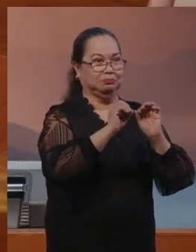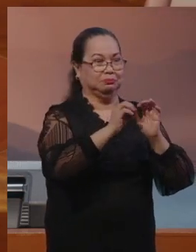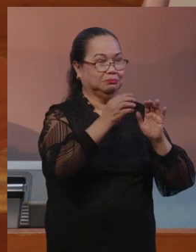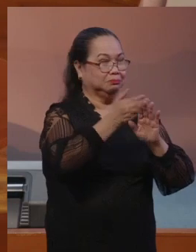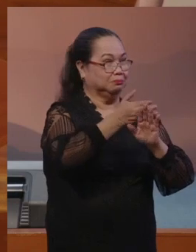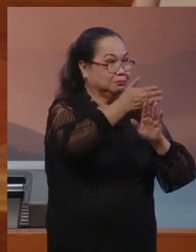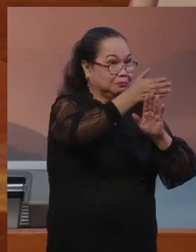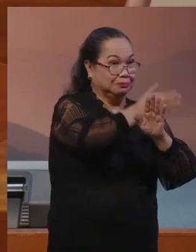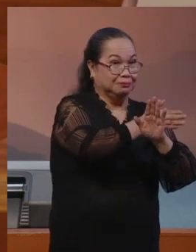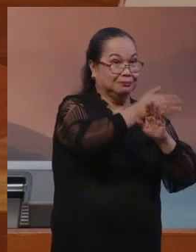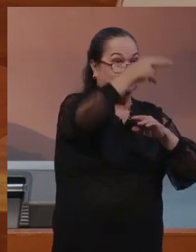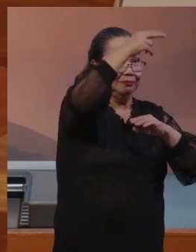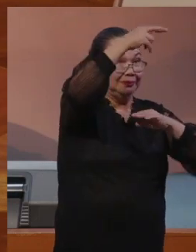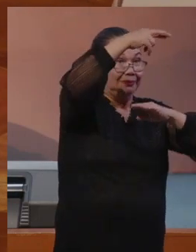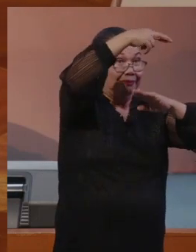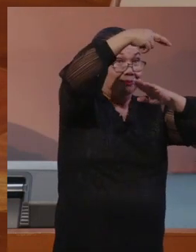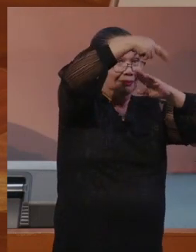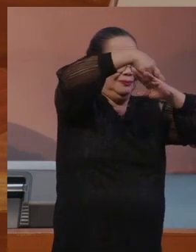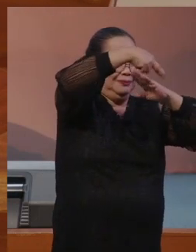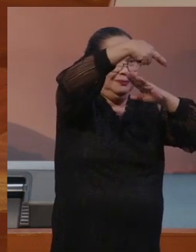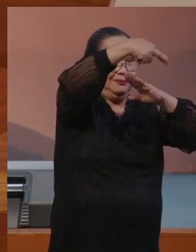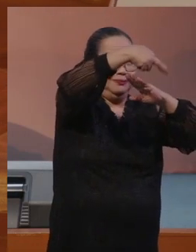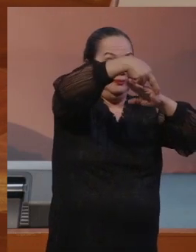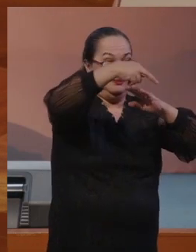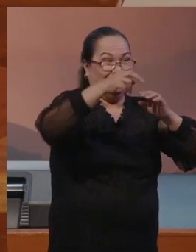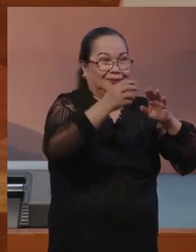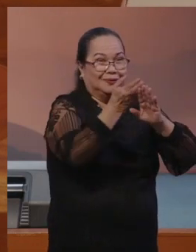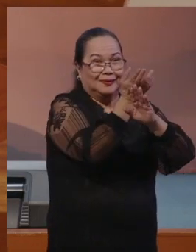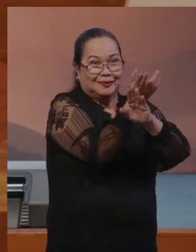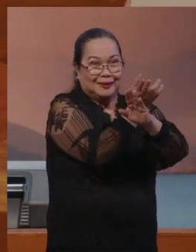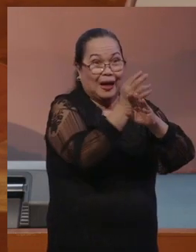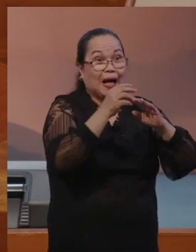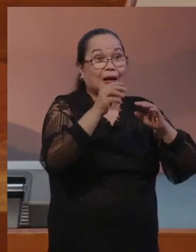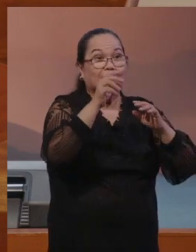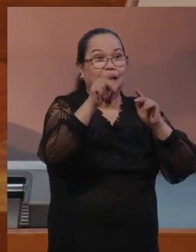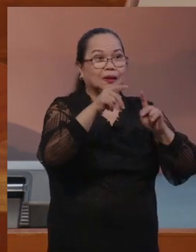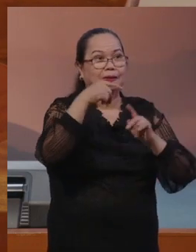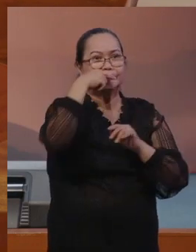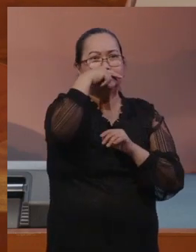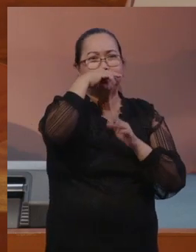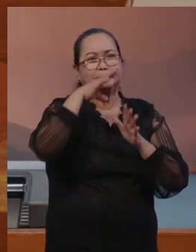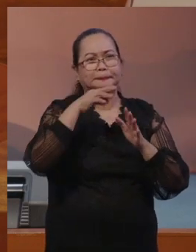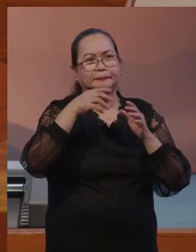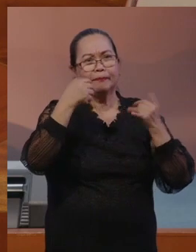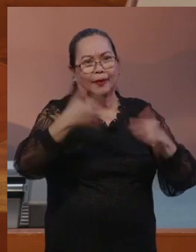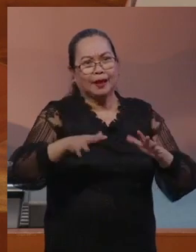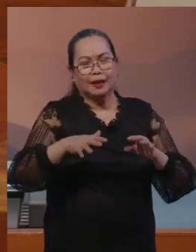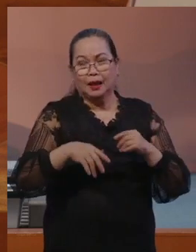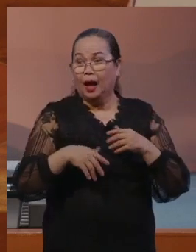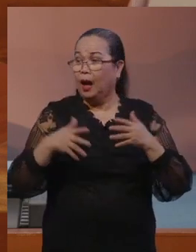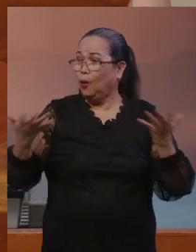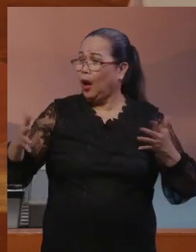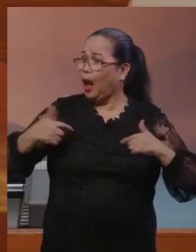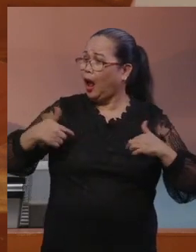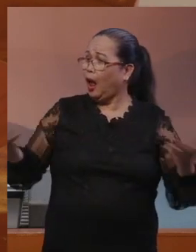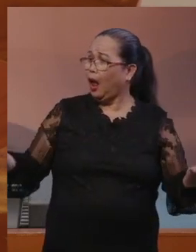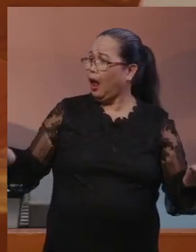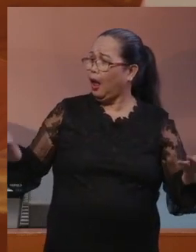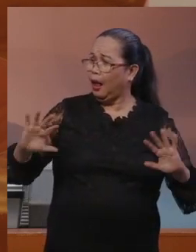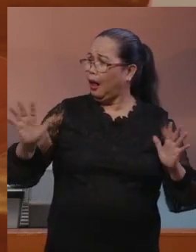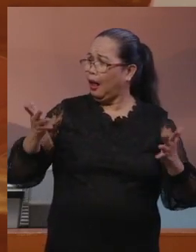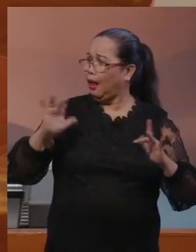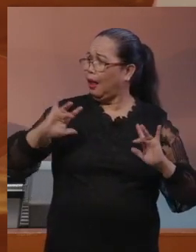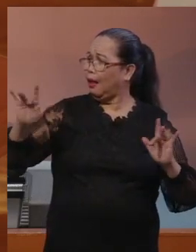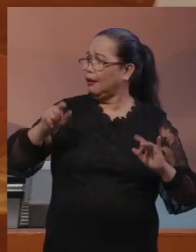came up to them on the roof. Yun ang proof na siya ay nagsinungaling. Sabi niya, wala sila dito. Nandun sila,